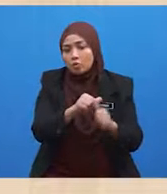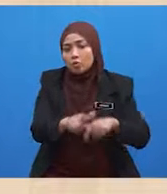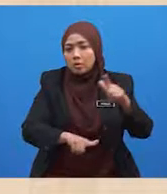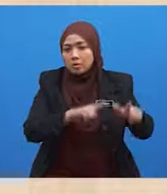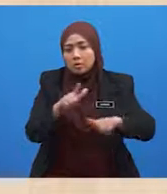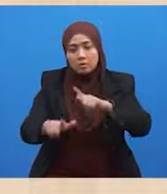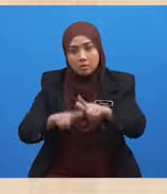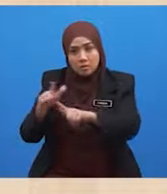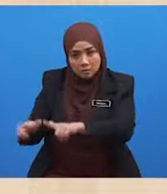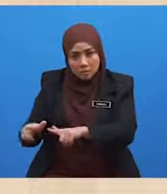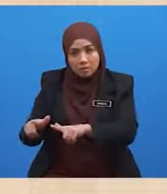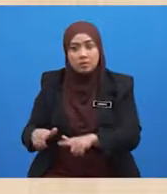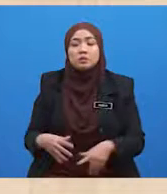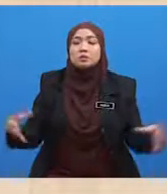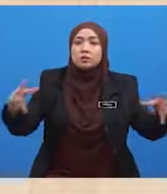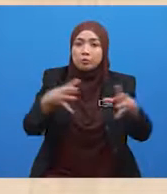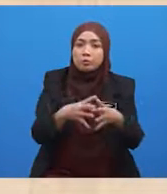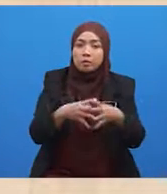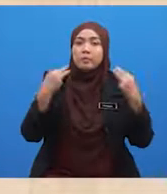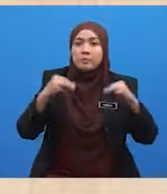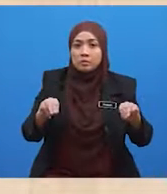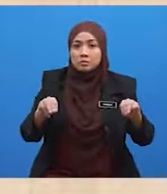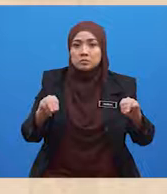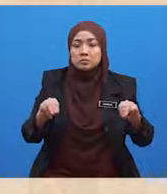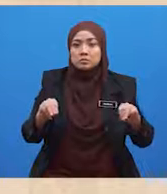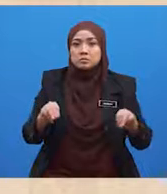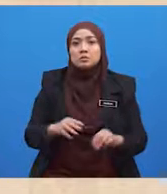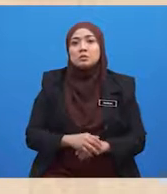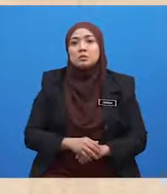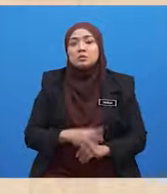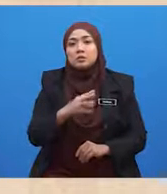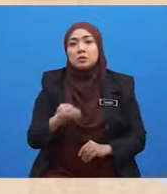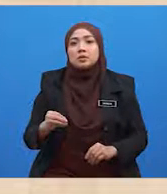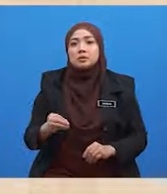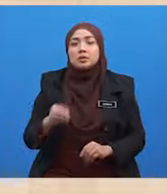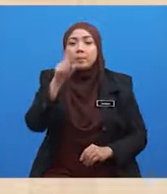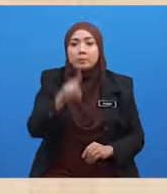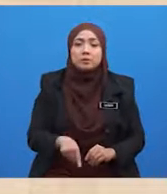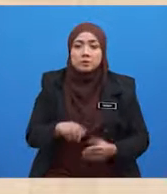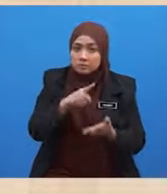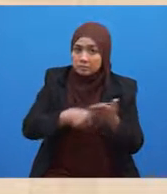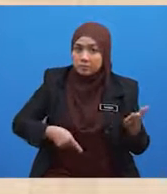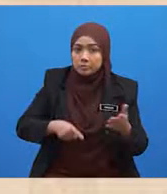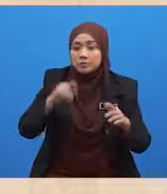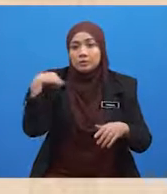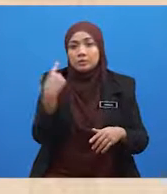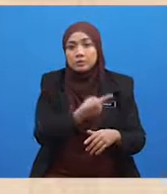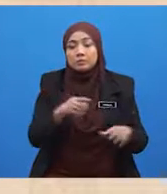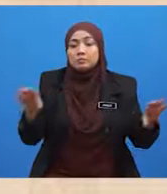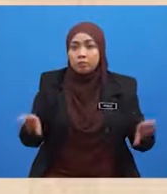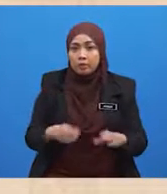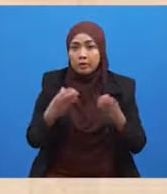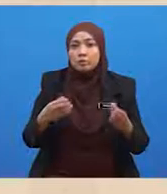menganalisis campurkan pemasaran serta tindakannya dilakukan untuk mengurus usaha pemasaran